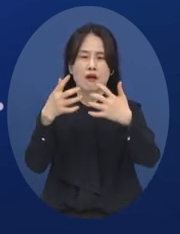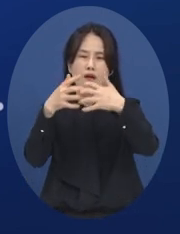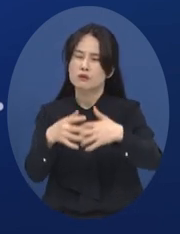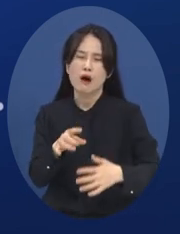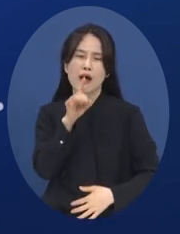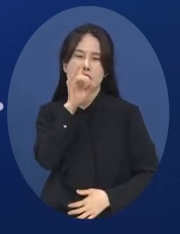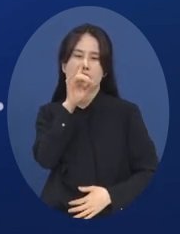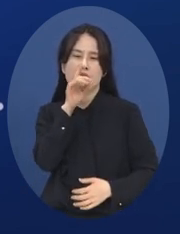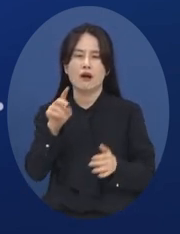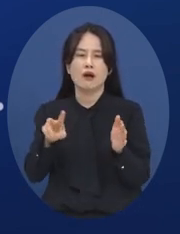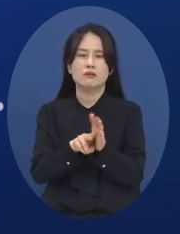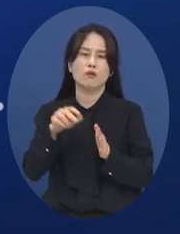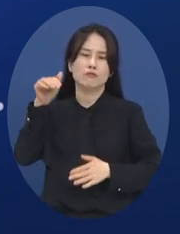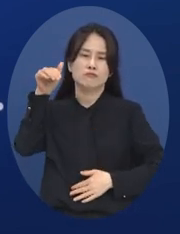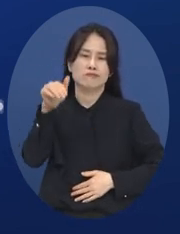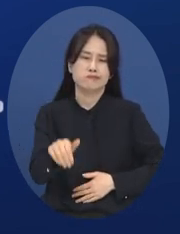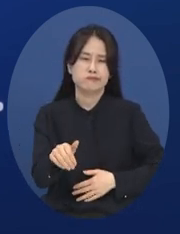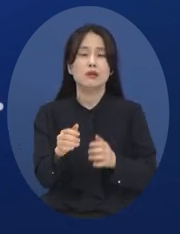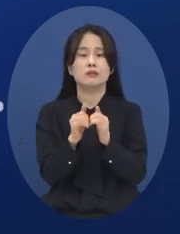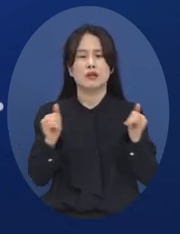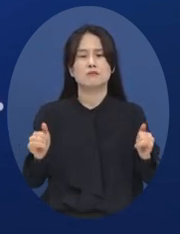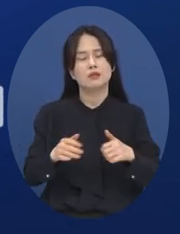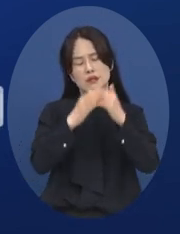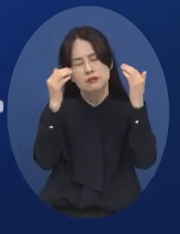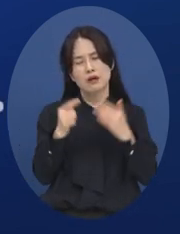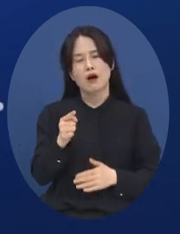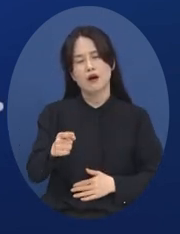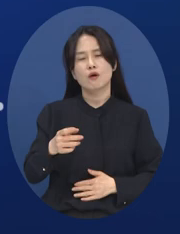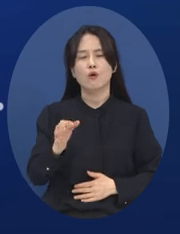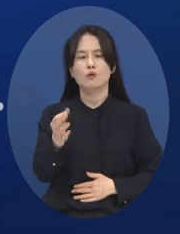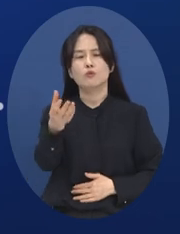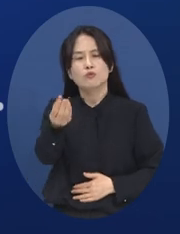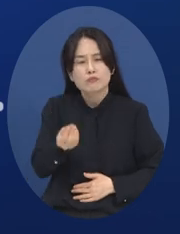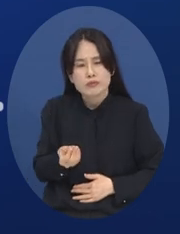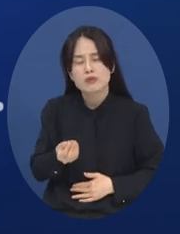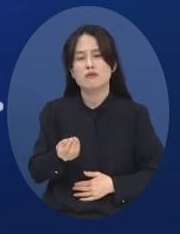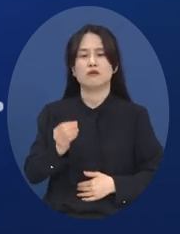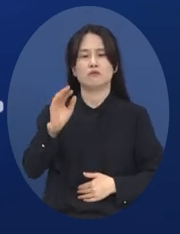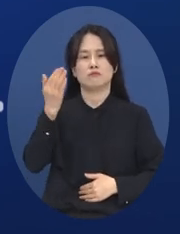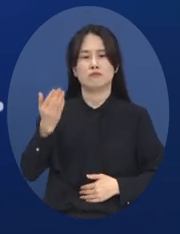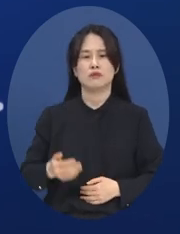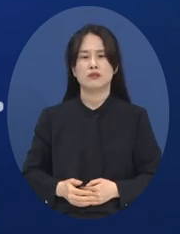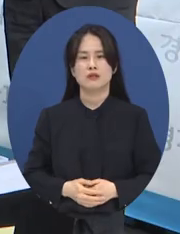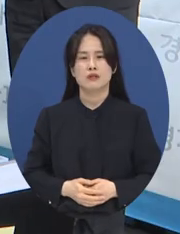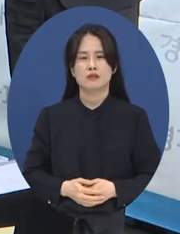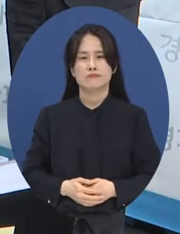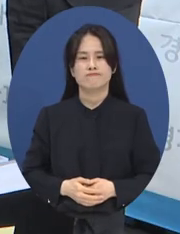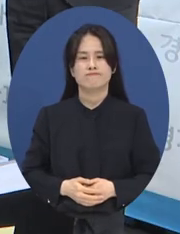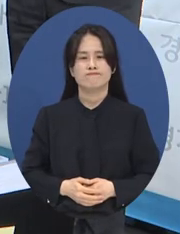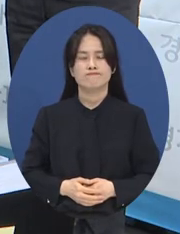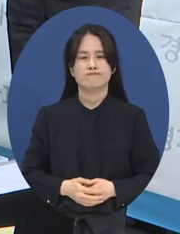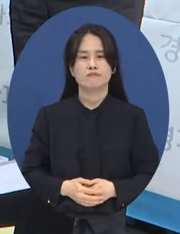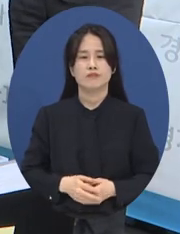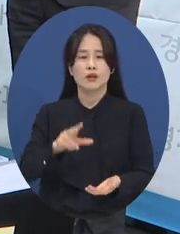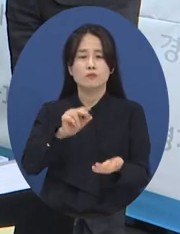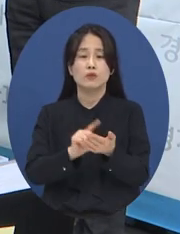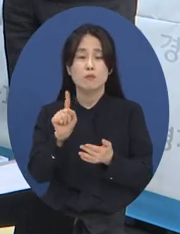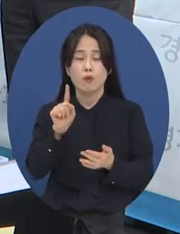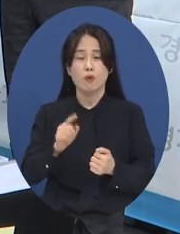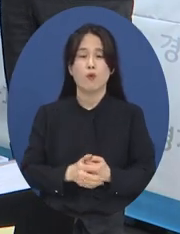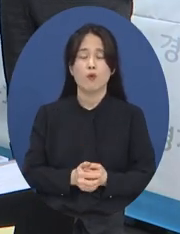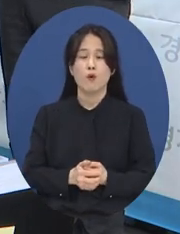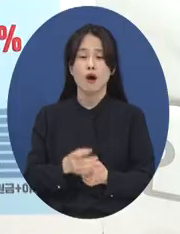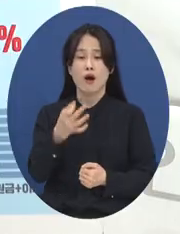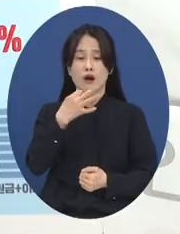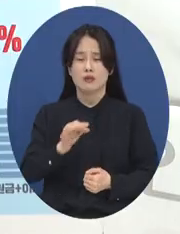건데 그러니까 교과가 안 되고 신용등록 높지 않은 사람들은 다 거기 찾아갈 수밖에 없어요. 문제는 법정 제한이자를